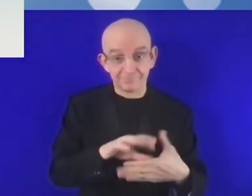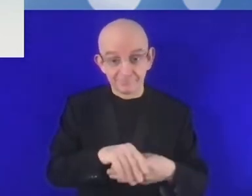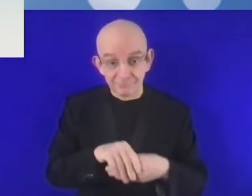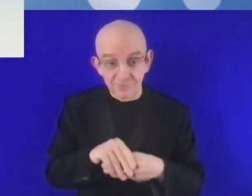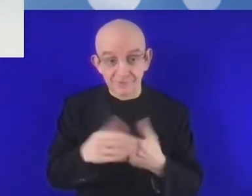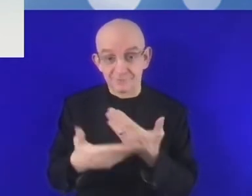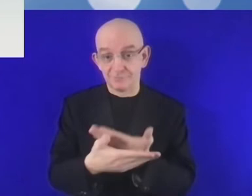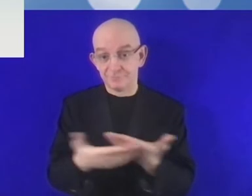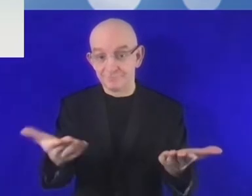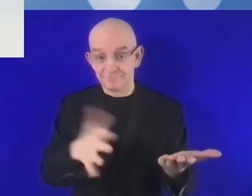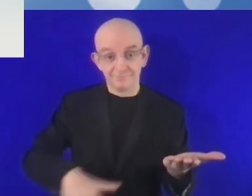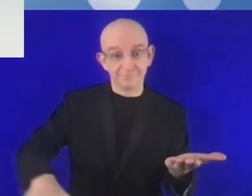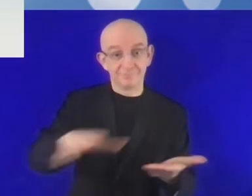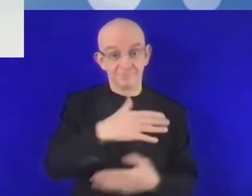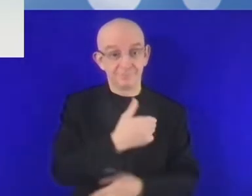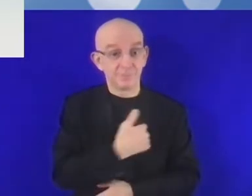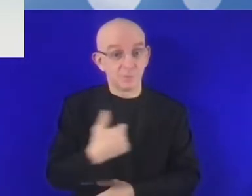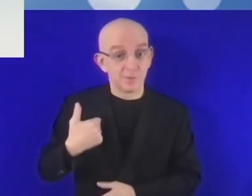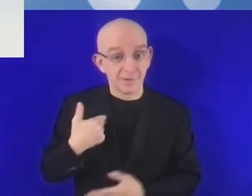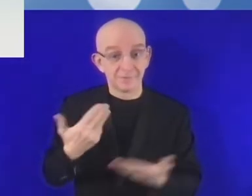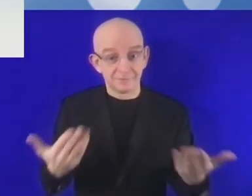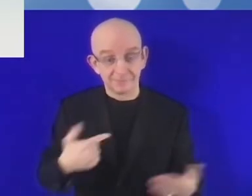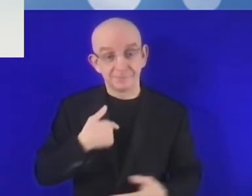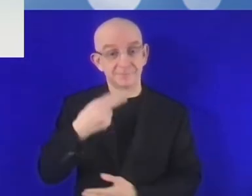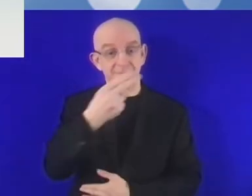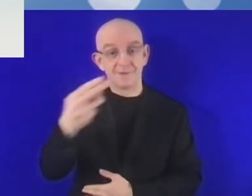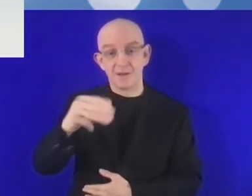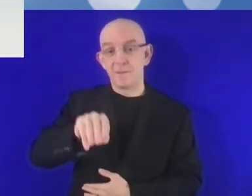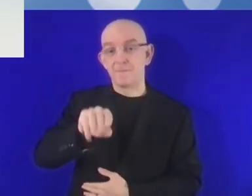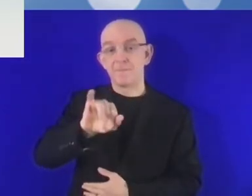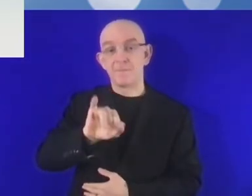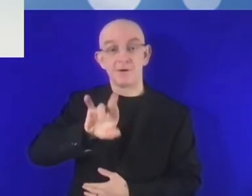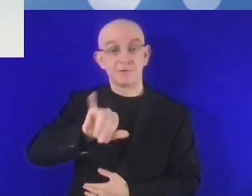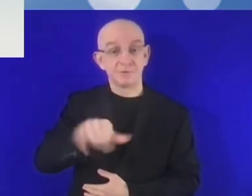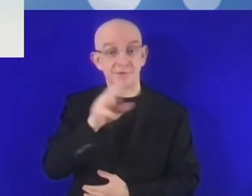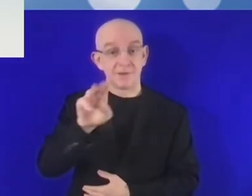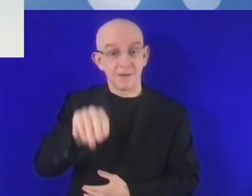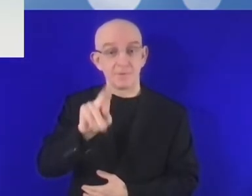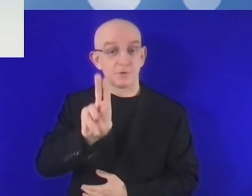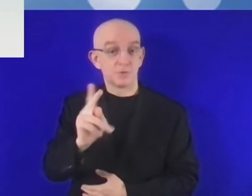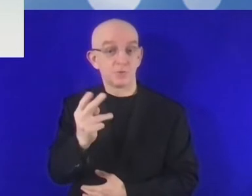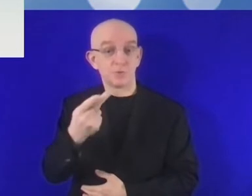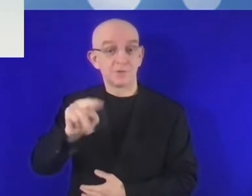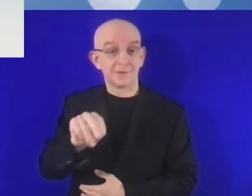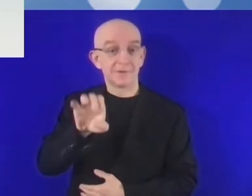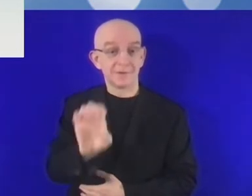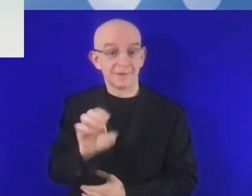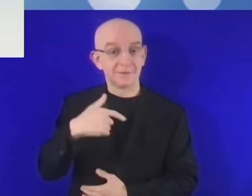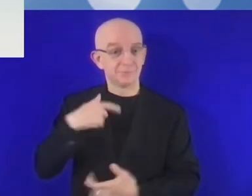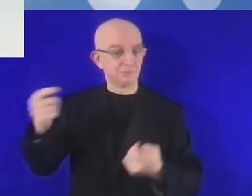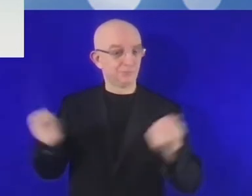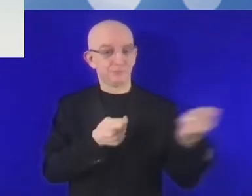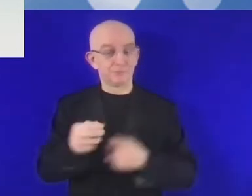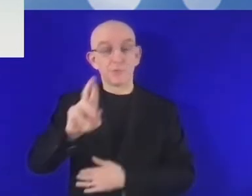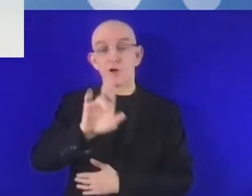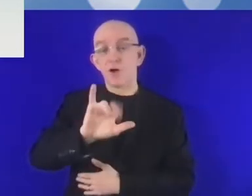أيها السادة المحترمون، زملائي وزميلاتي المجتمعين هنا في كاتوفيتسا، اسمي مريم كوهنة،